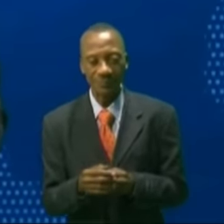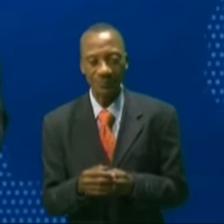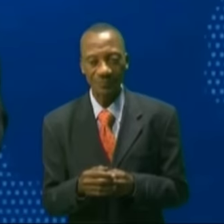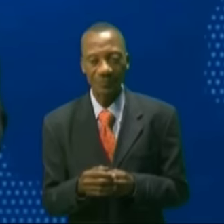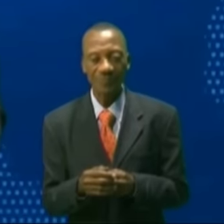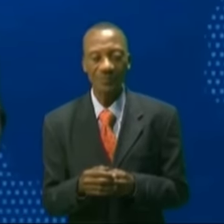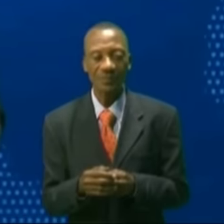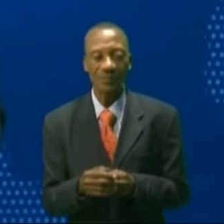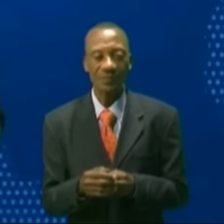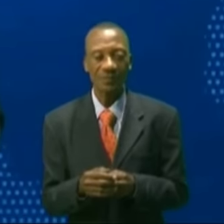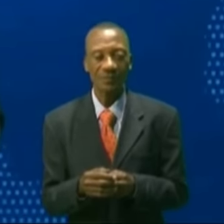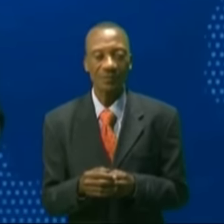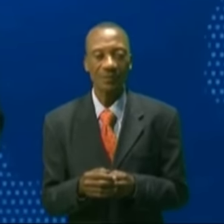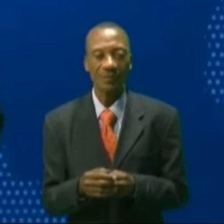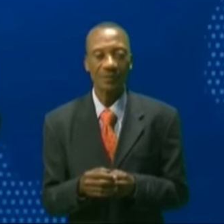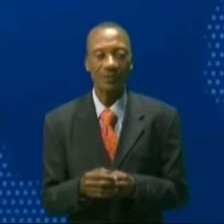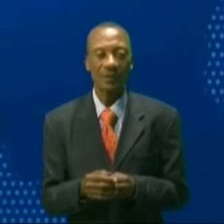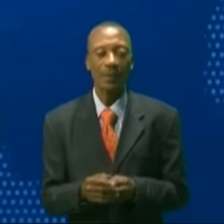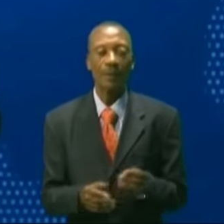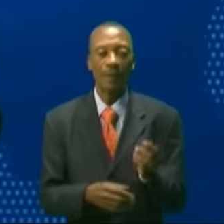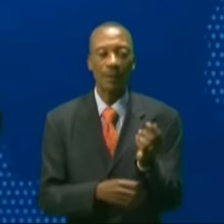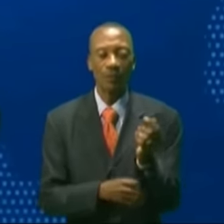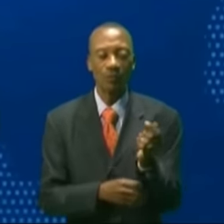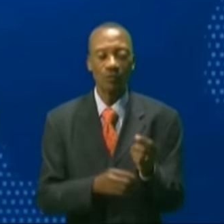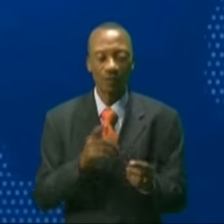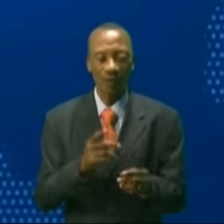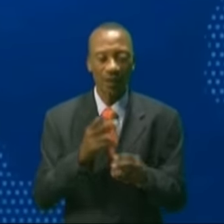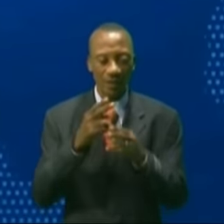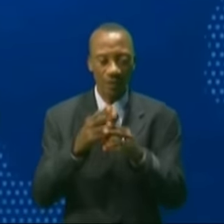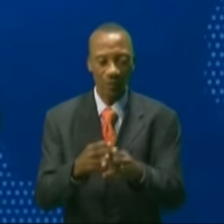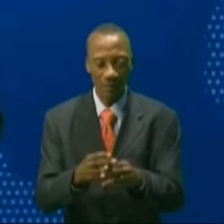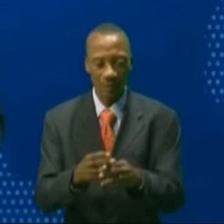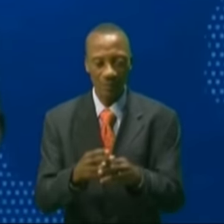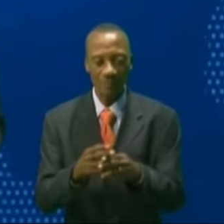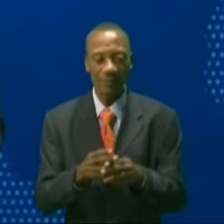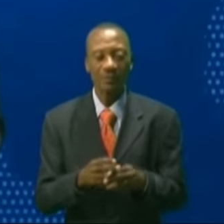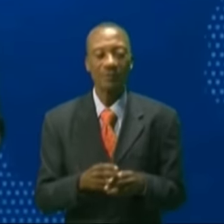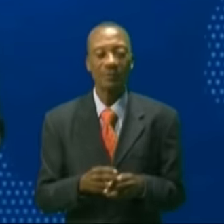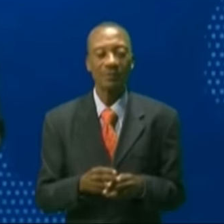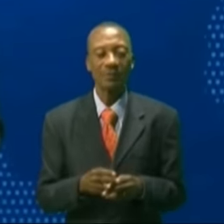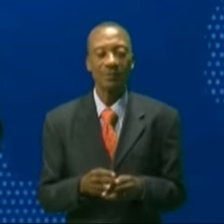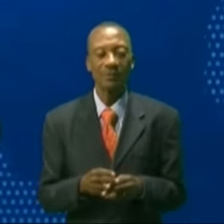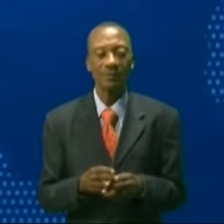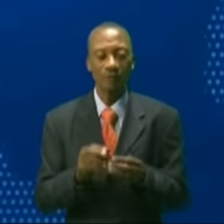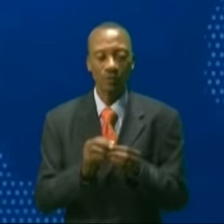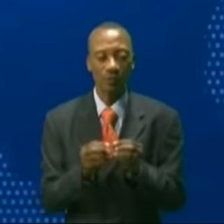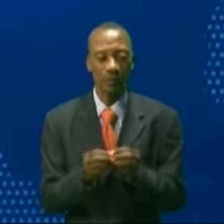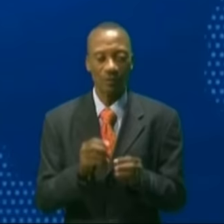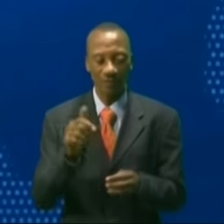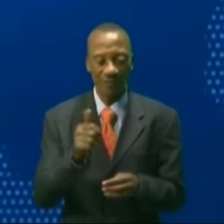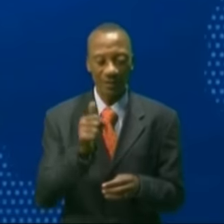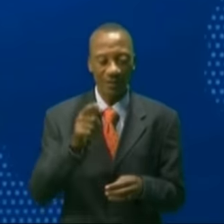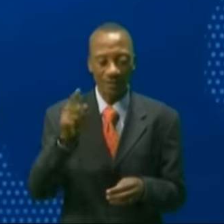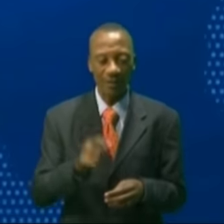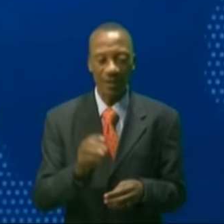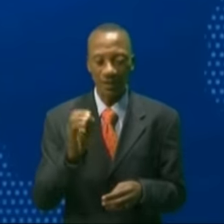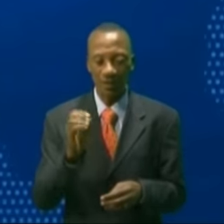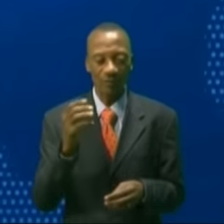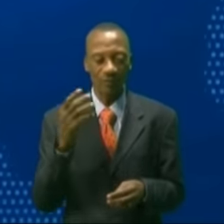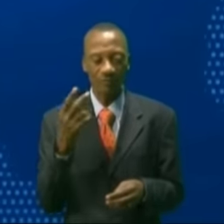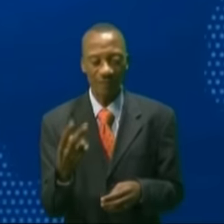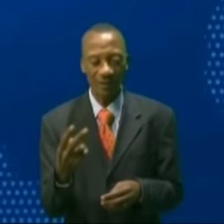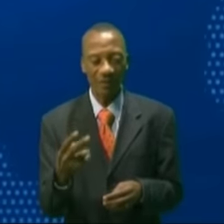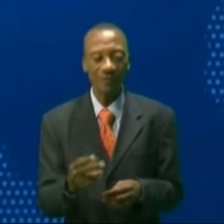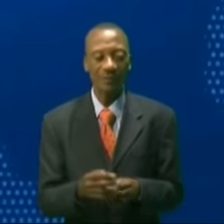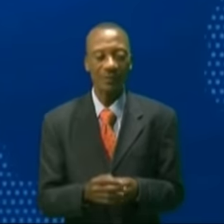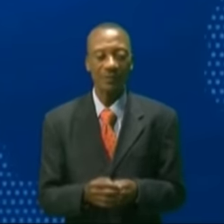jours prenant cours le 26 juin 2024 l'ordonnance numéro 21/015 du